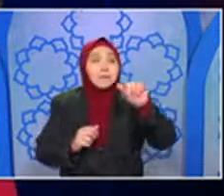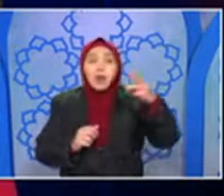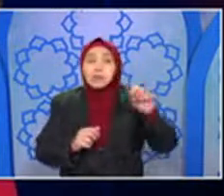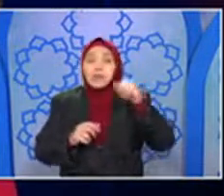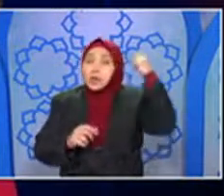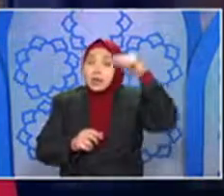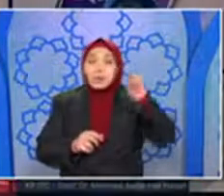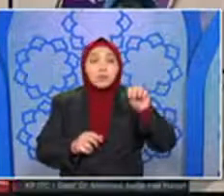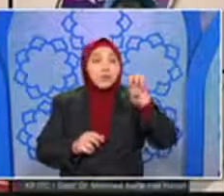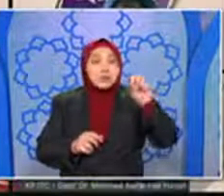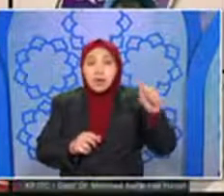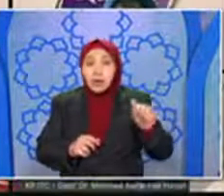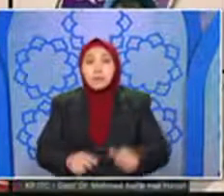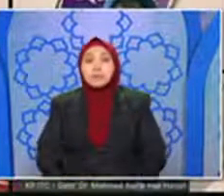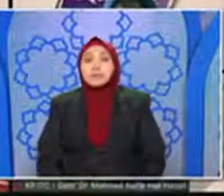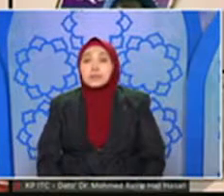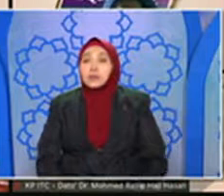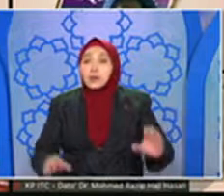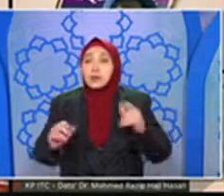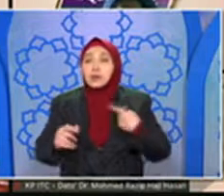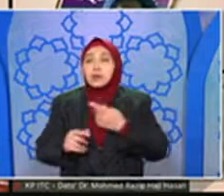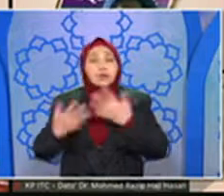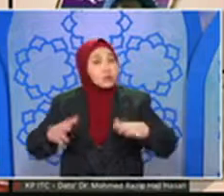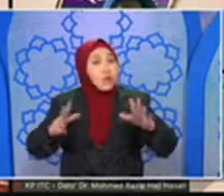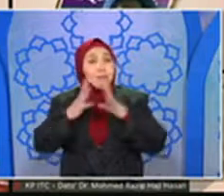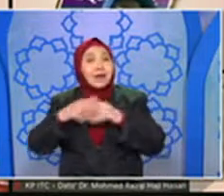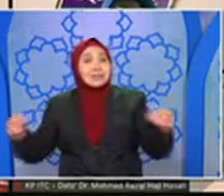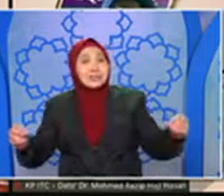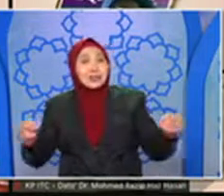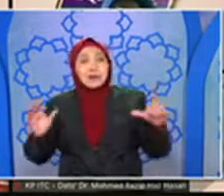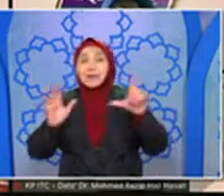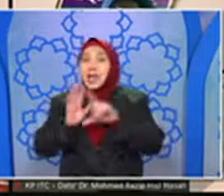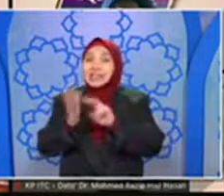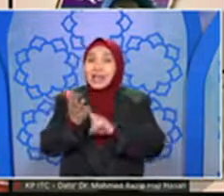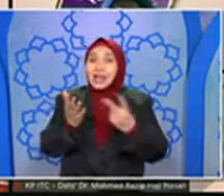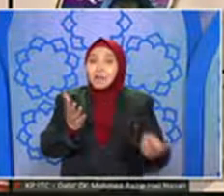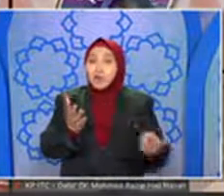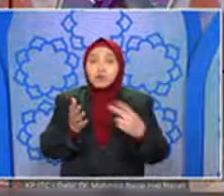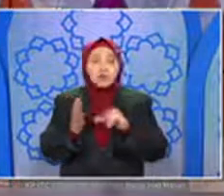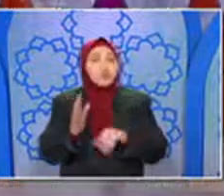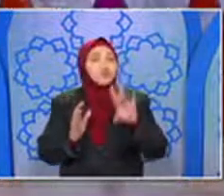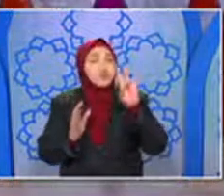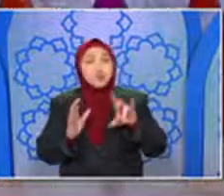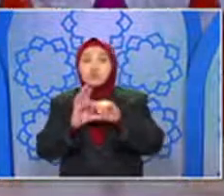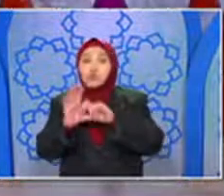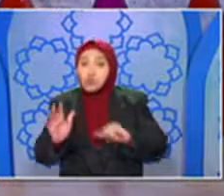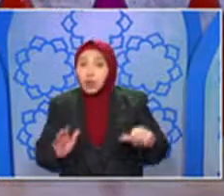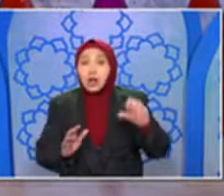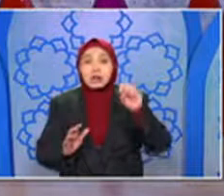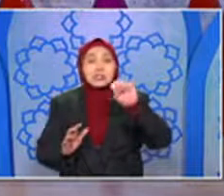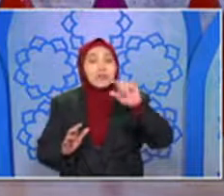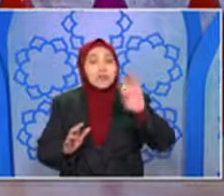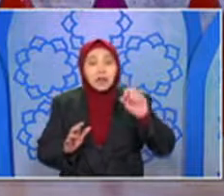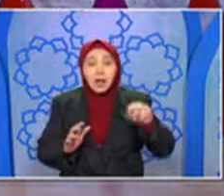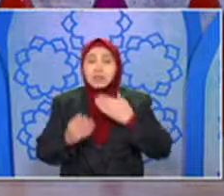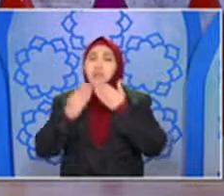Amin. Okey, kita telah pun selesai bacaan dan tadabbur surah Al-Mulk dan juga 7 surah Musabbihat. Saya nak ucapkan jutaan